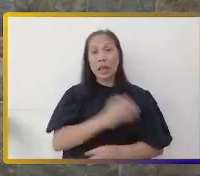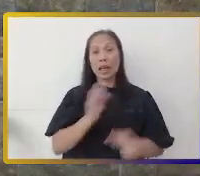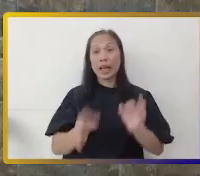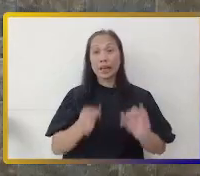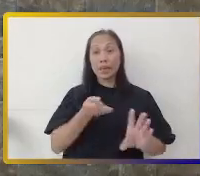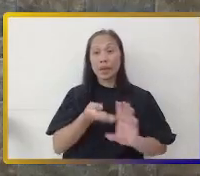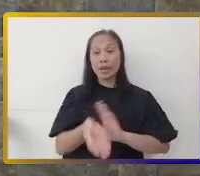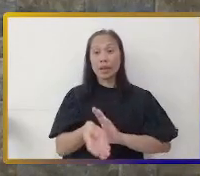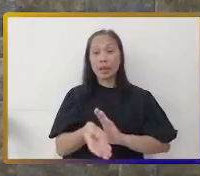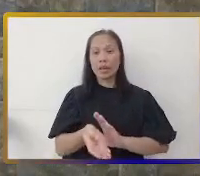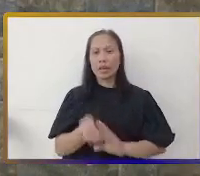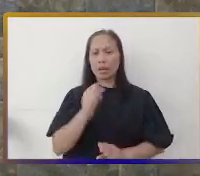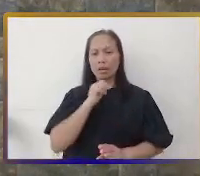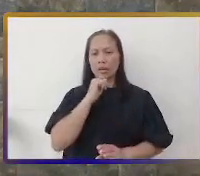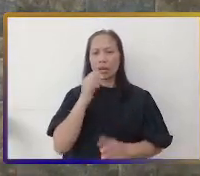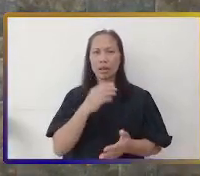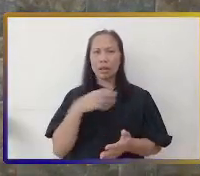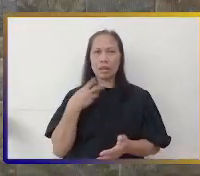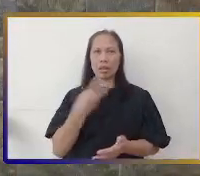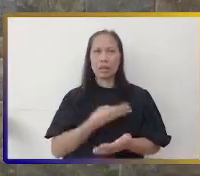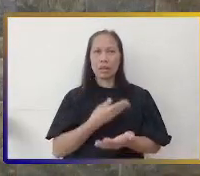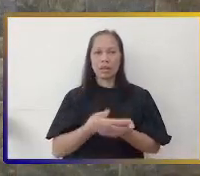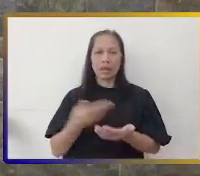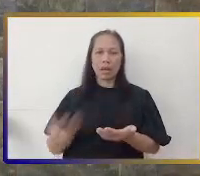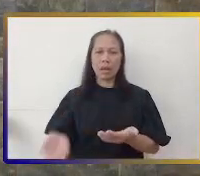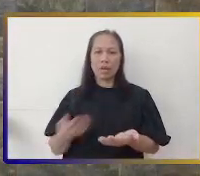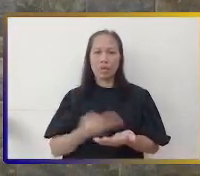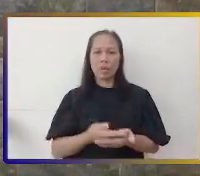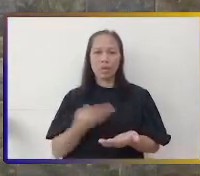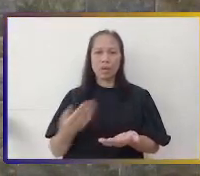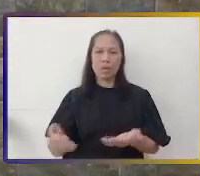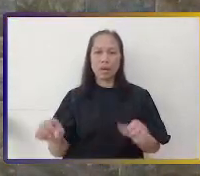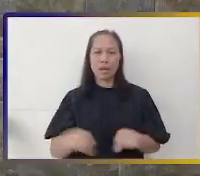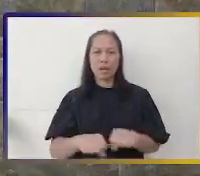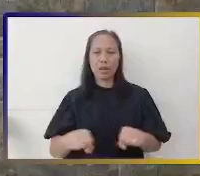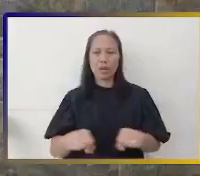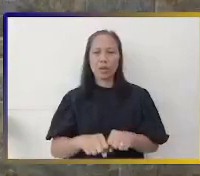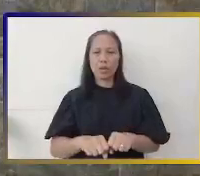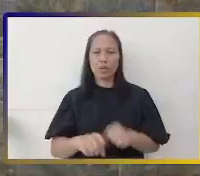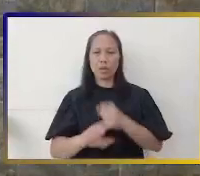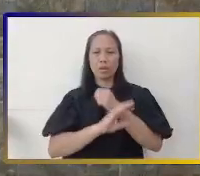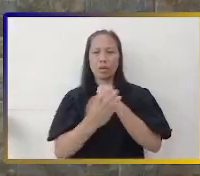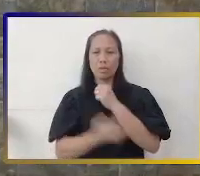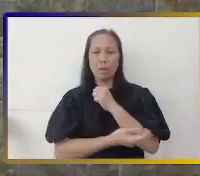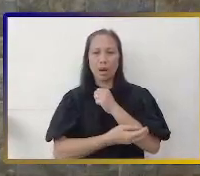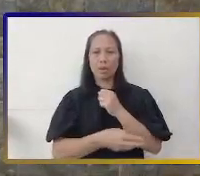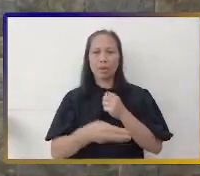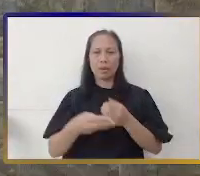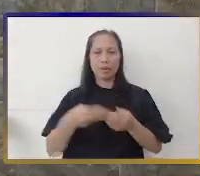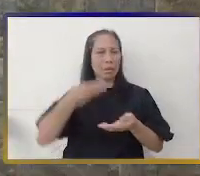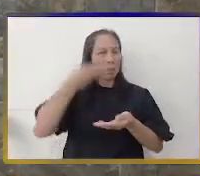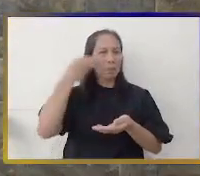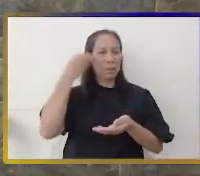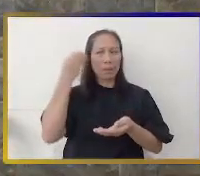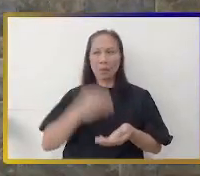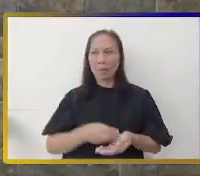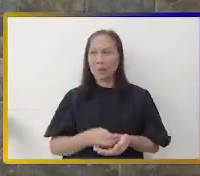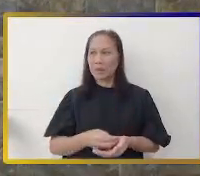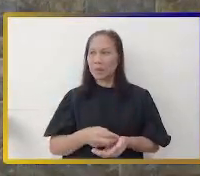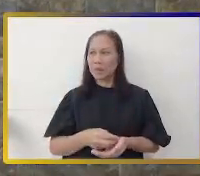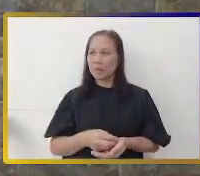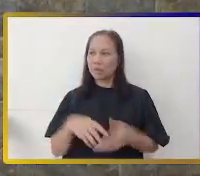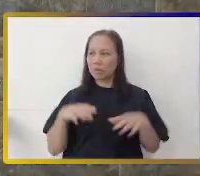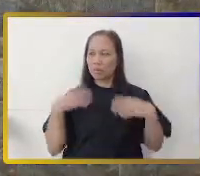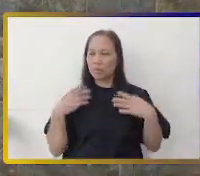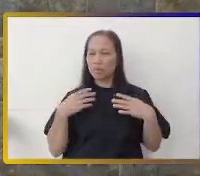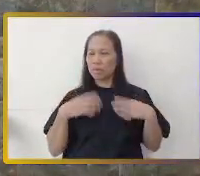hindi mo na mabibilhan ng bagay ng bag yan hindi mo na mabibilhan ng makeup yan hindi mo na mabibilhan ng damit yan yan hindi mo na mabibilhan